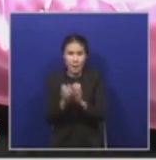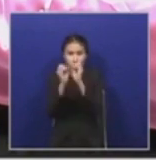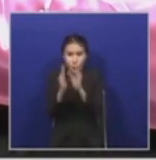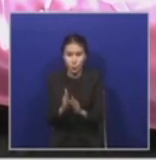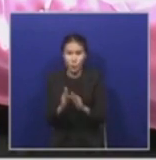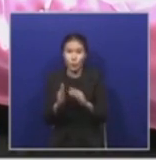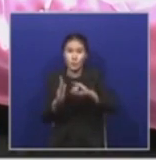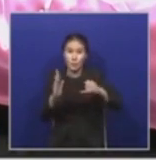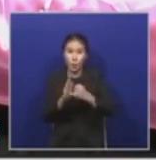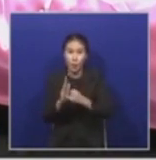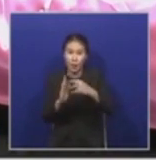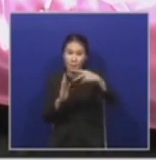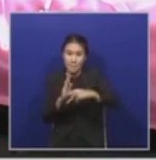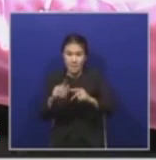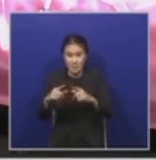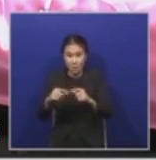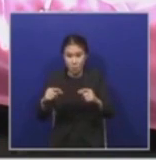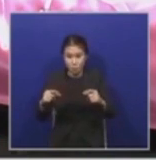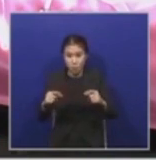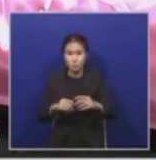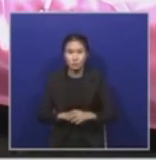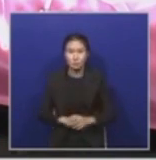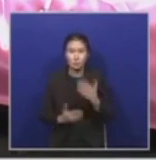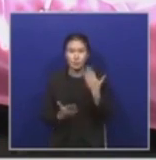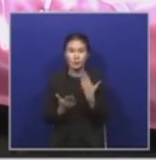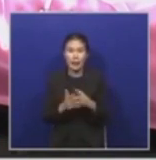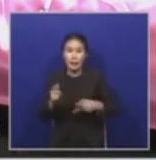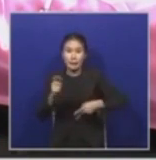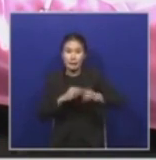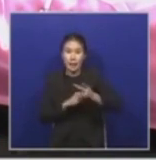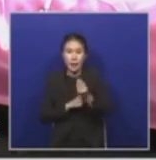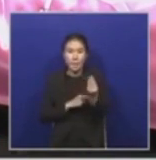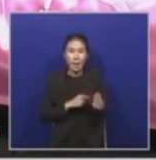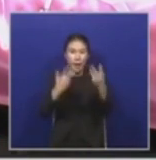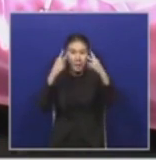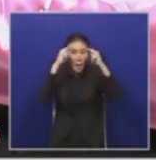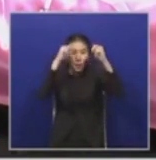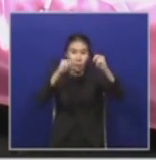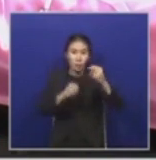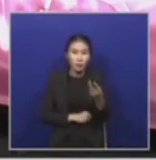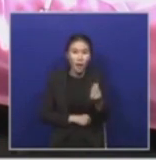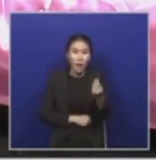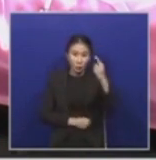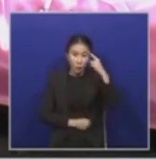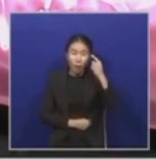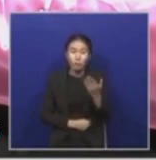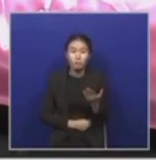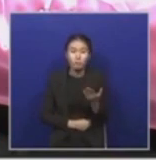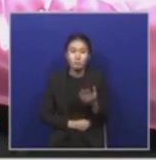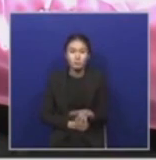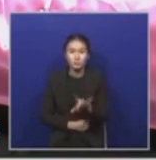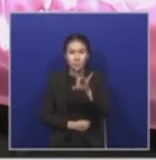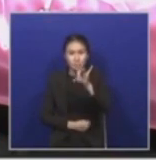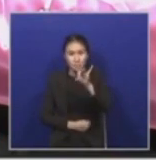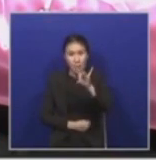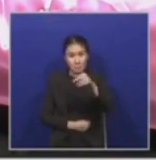ฏเพชรบูรณ์พี่น้องที่เคารพครับถูกตัดเงินเอาไปให้กับท่านนายกรัฐมนตรีเท่าไหร่รู้ไหมครับท่านประธานครับ